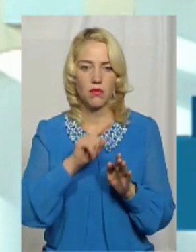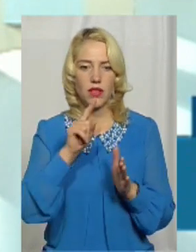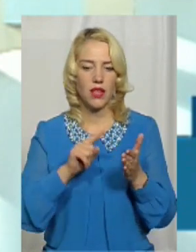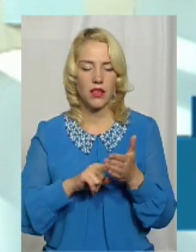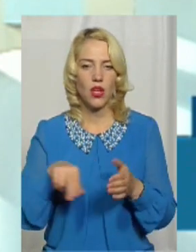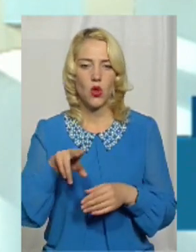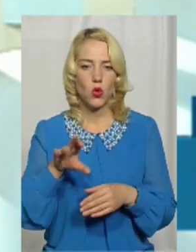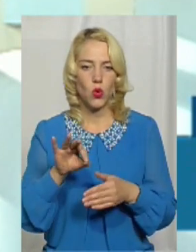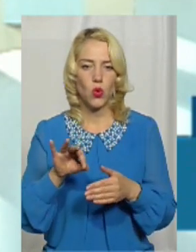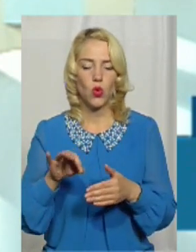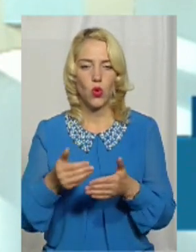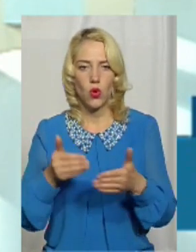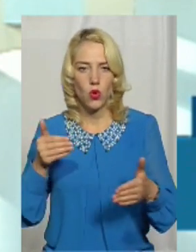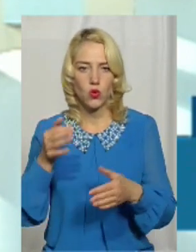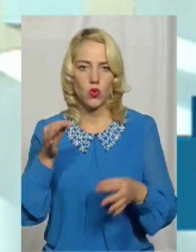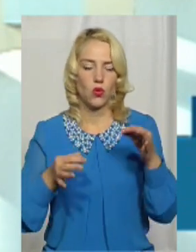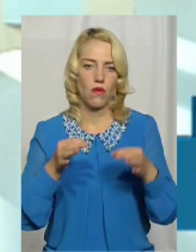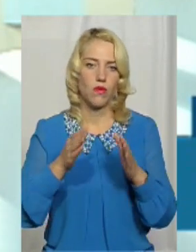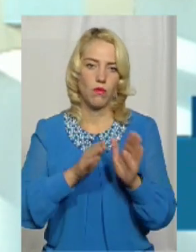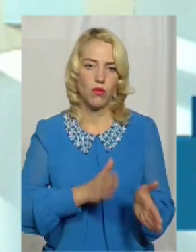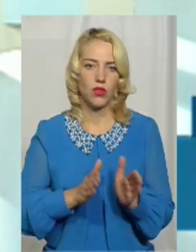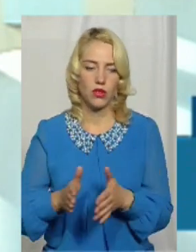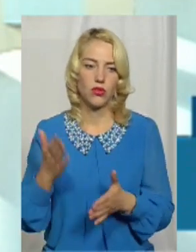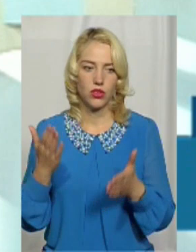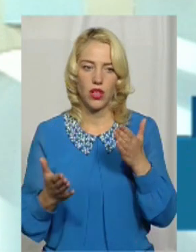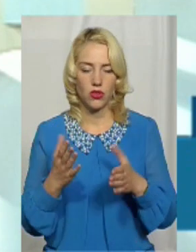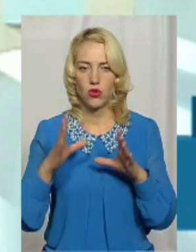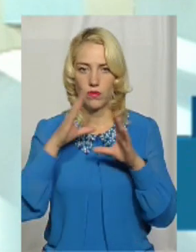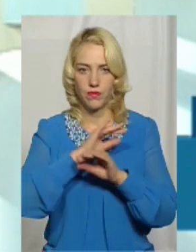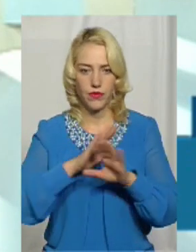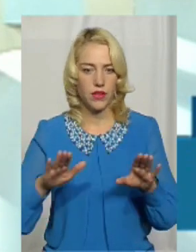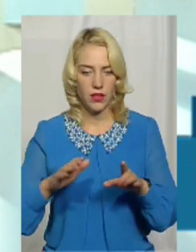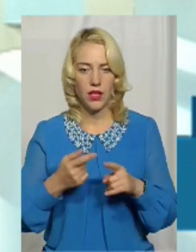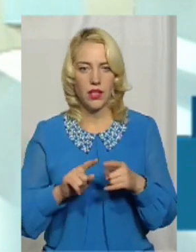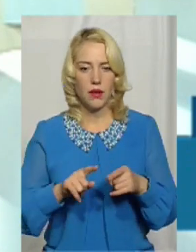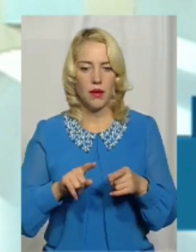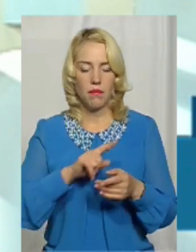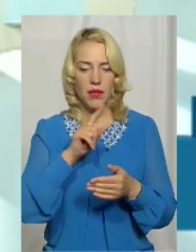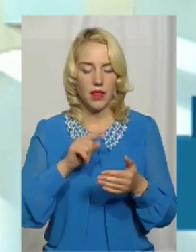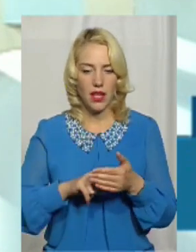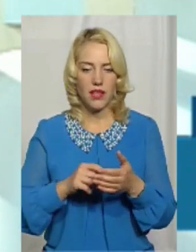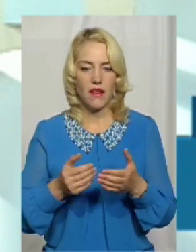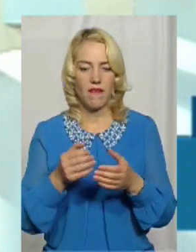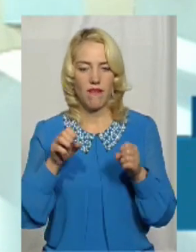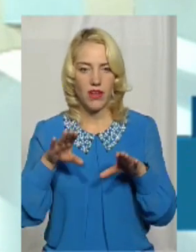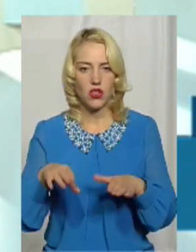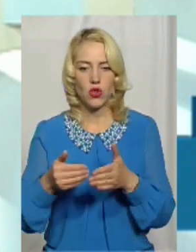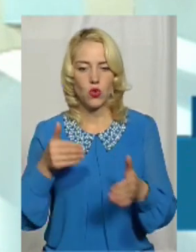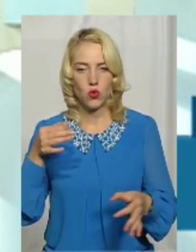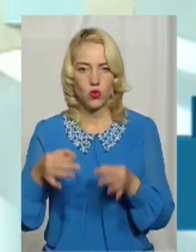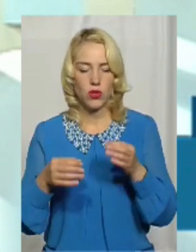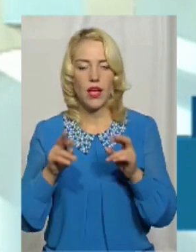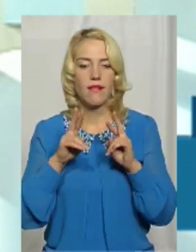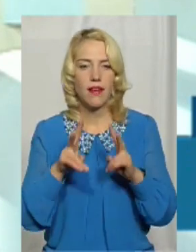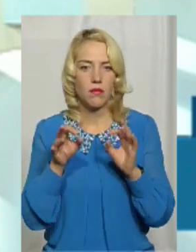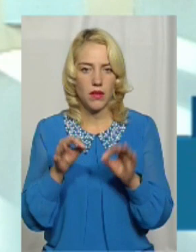порядку. Якщо не виходить вирішити в досудовому порядку, яким чином звернутись